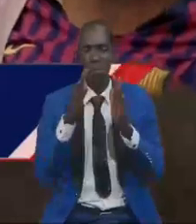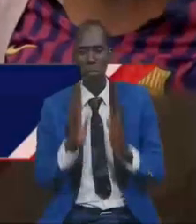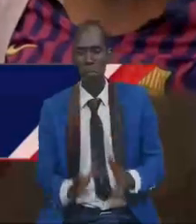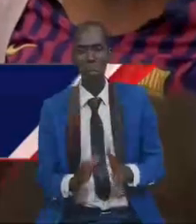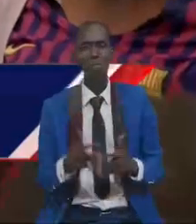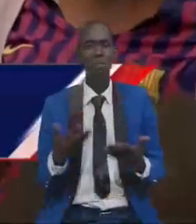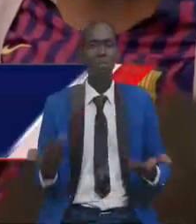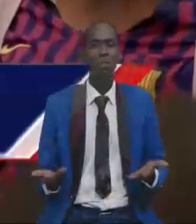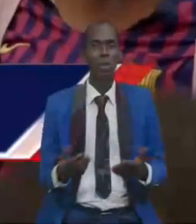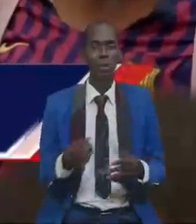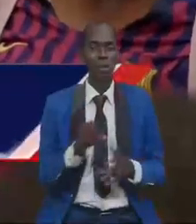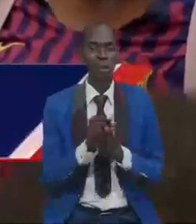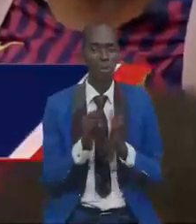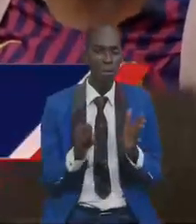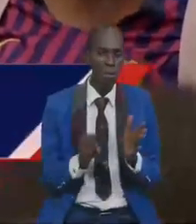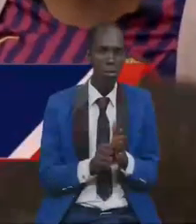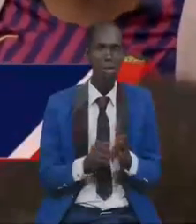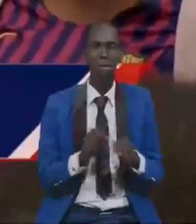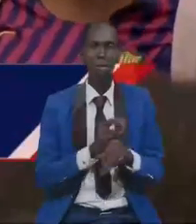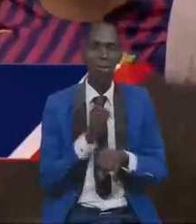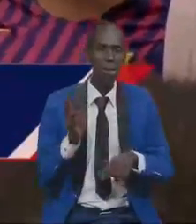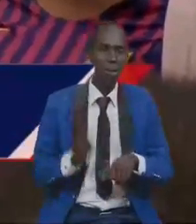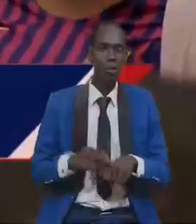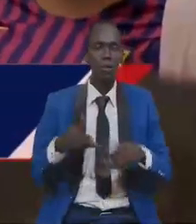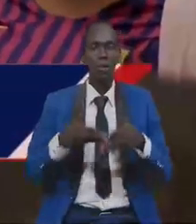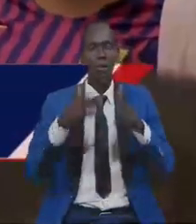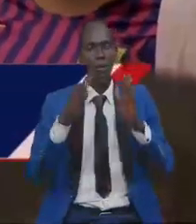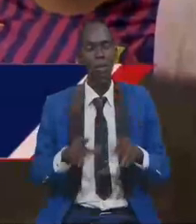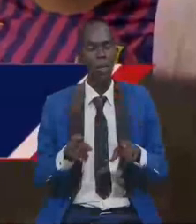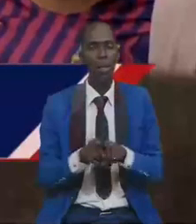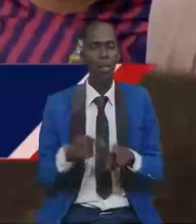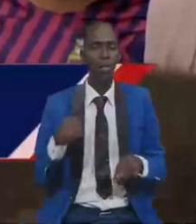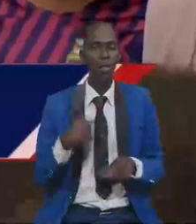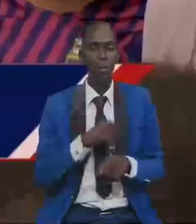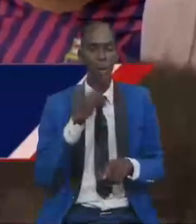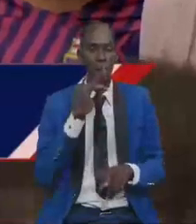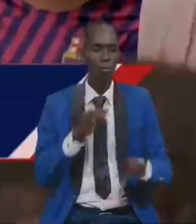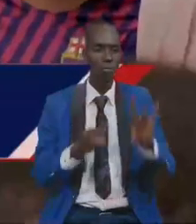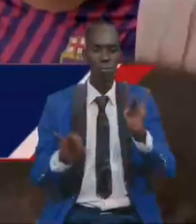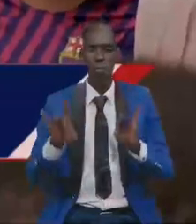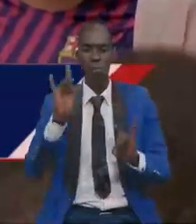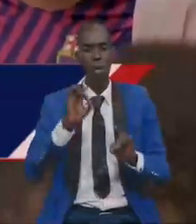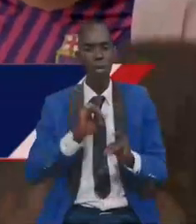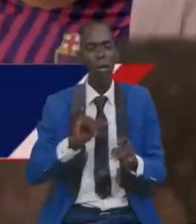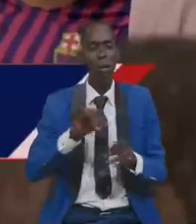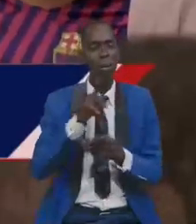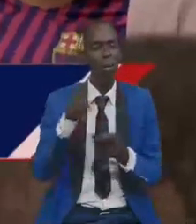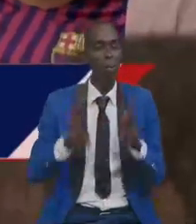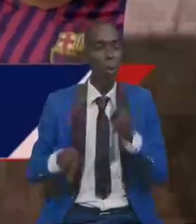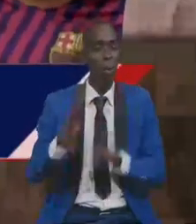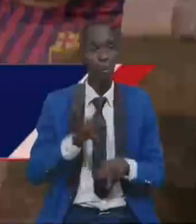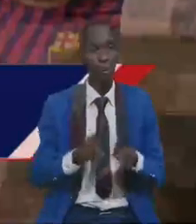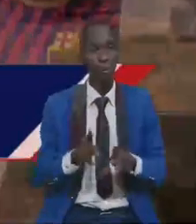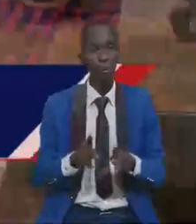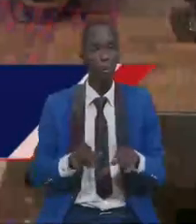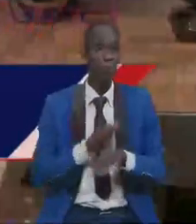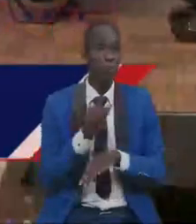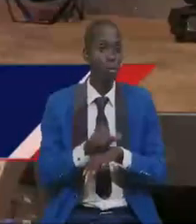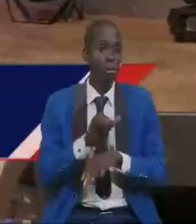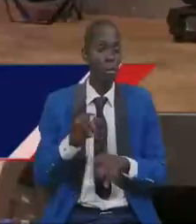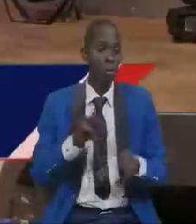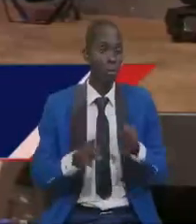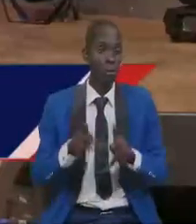des dirigeants de régions ou de districts, n'importe où, en plaçant des gens à des endroits pour diriger, nous devons